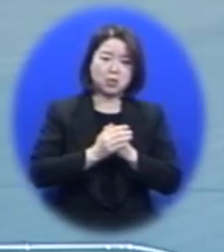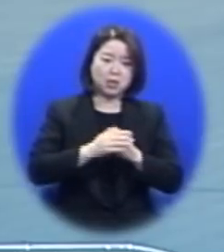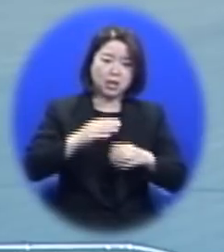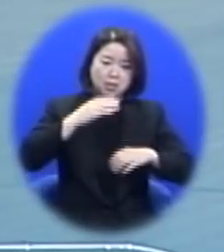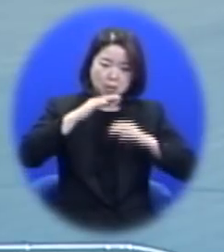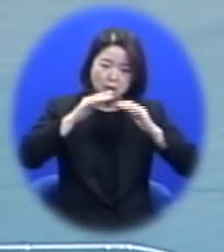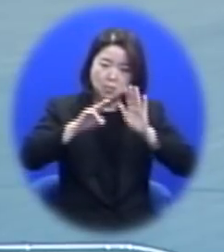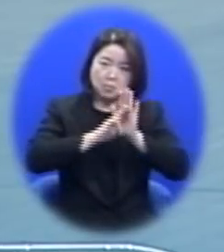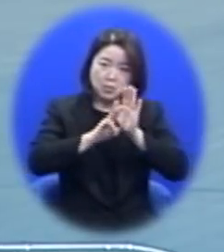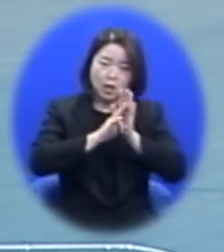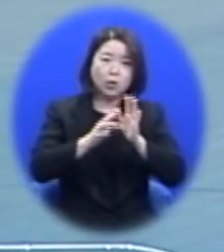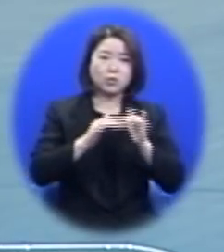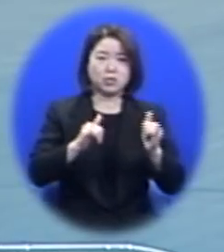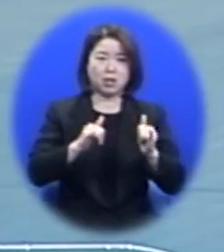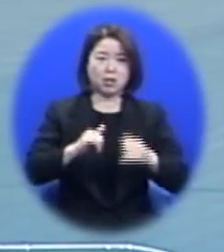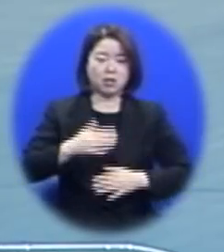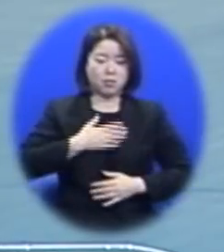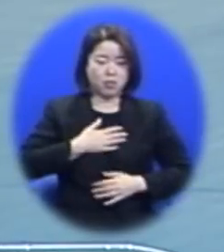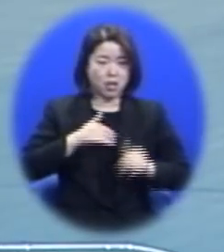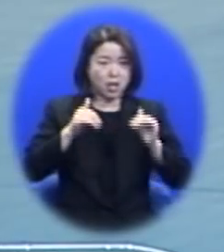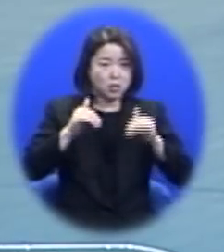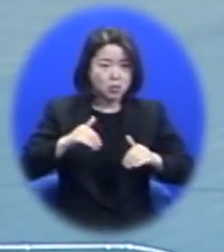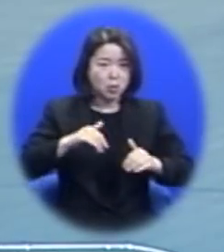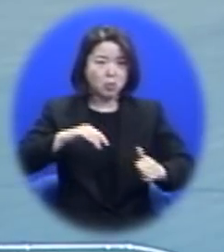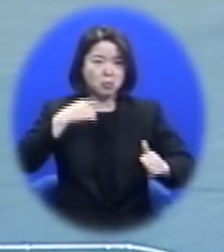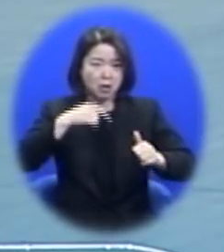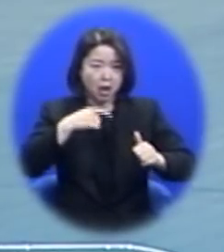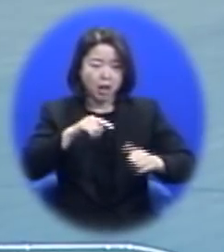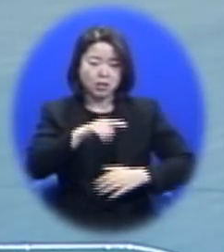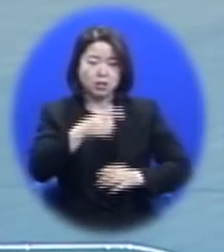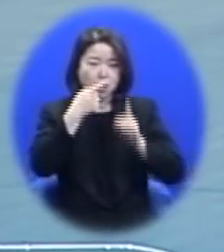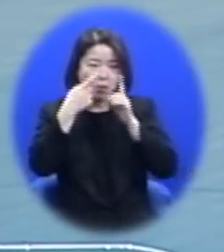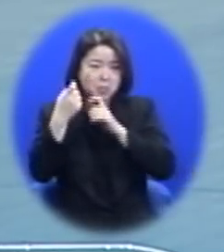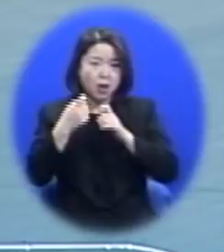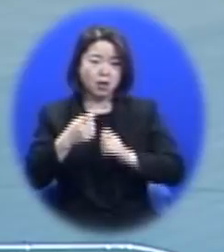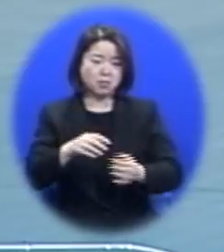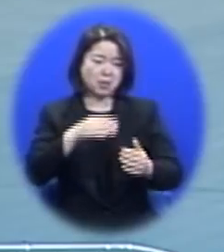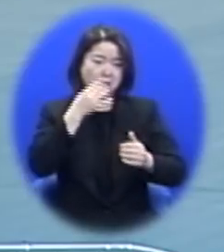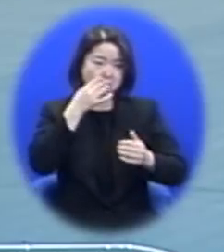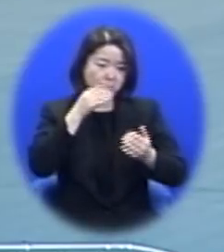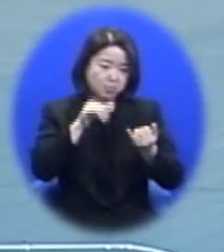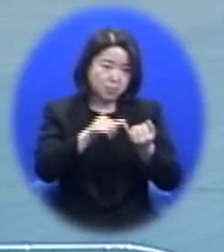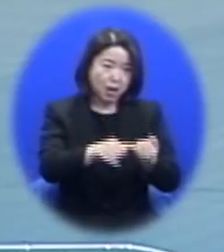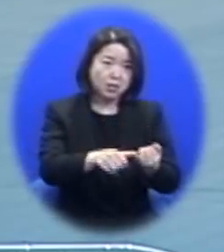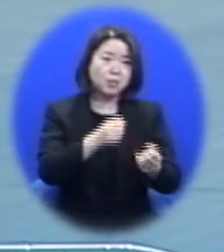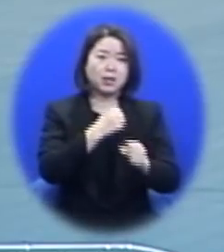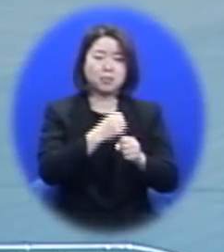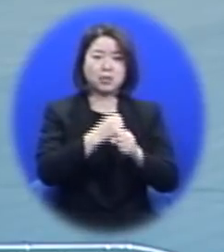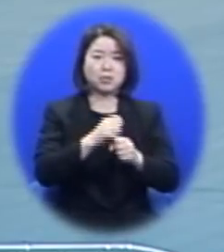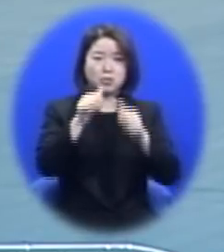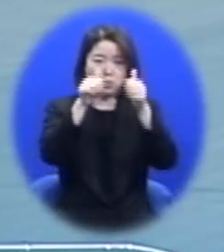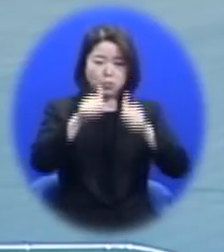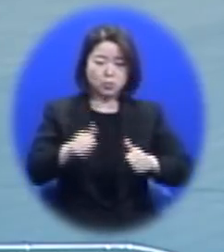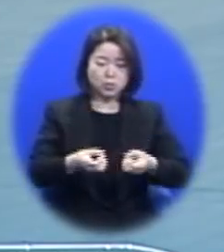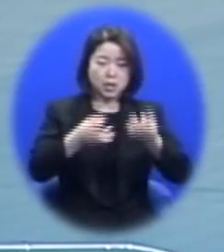가르치고 그들을 미혹시켜서 간음하게 하고 우상의 제물을 먹게 하는 자다.